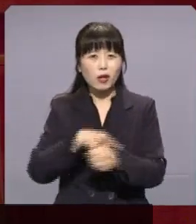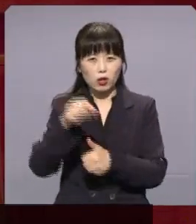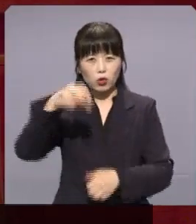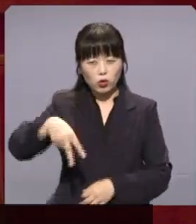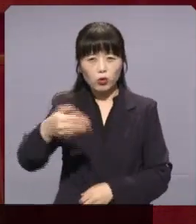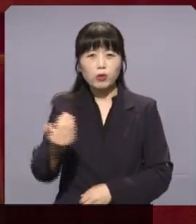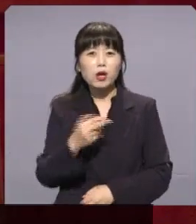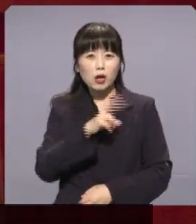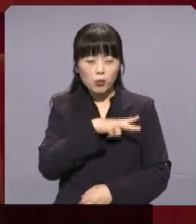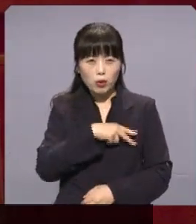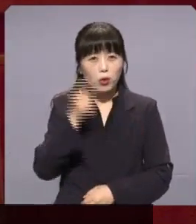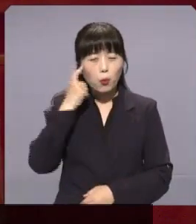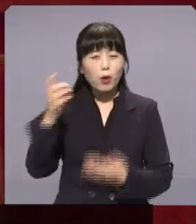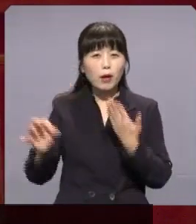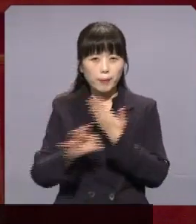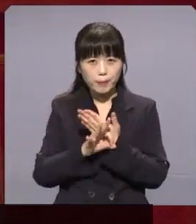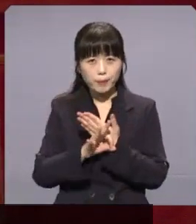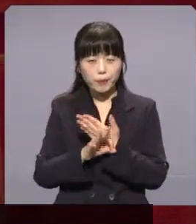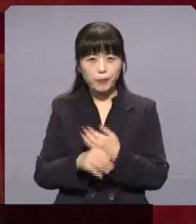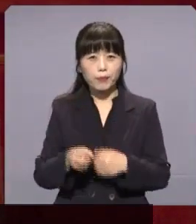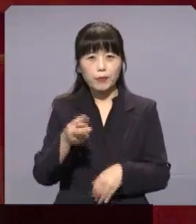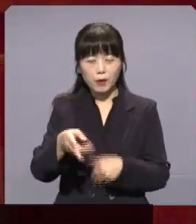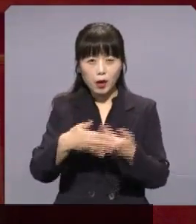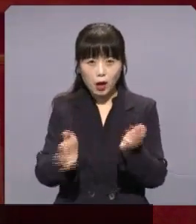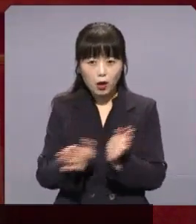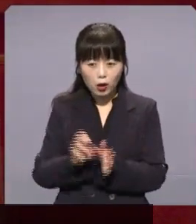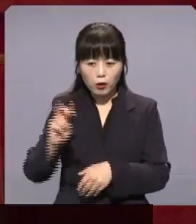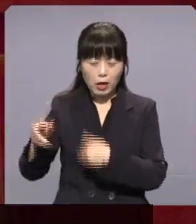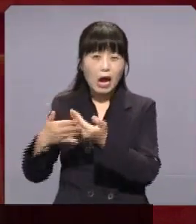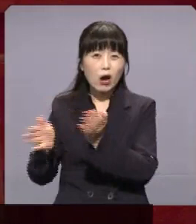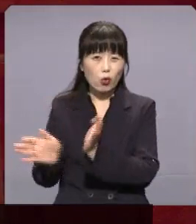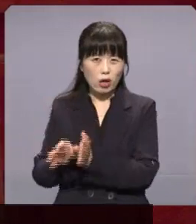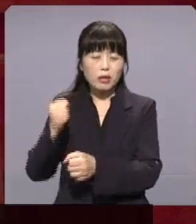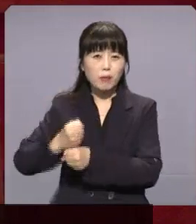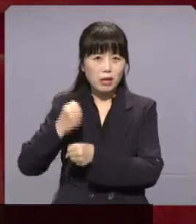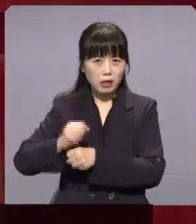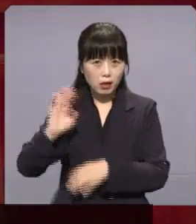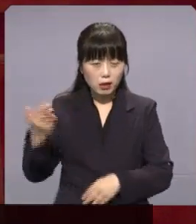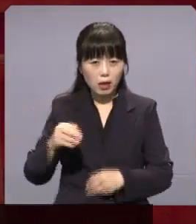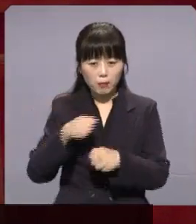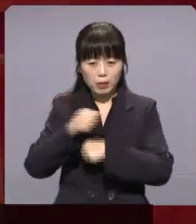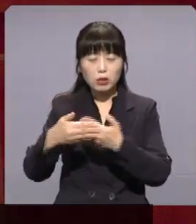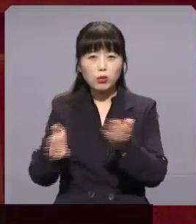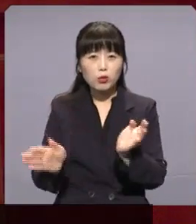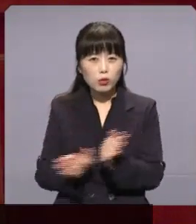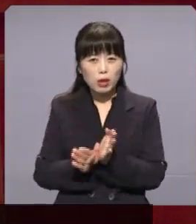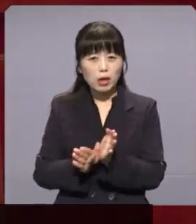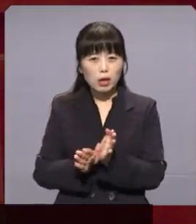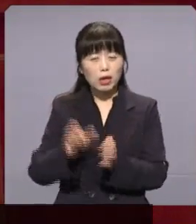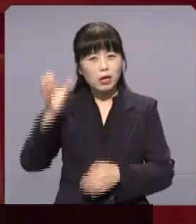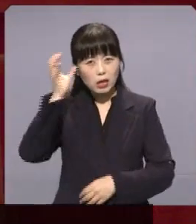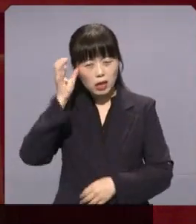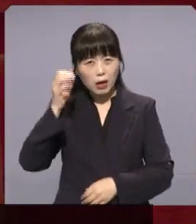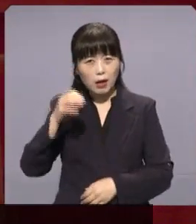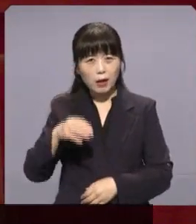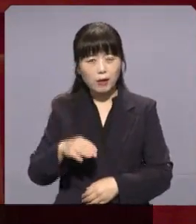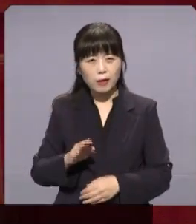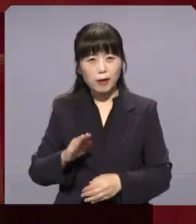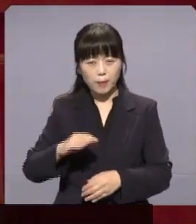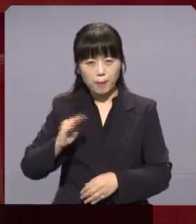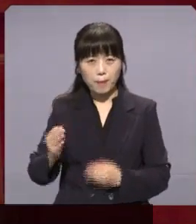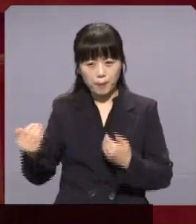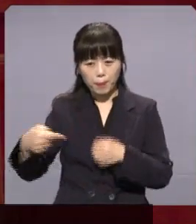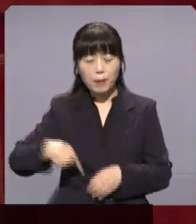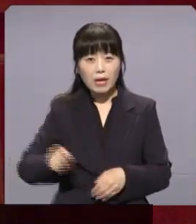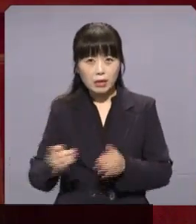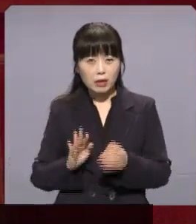의원이. 그러니까 왜냐하면 여권 내 야권이 만들어지는 거거든요. 네. 민주당의 기대가 사실은 안 생기게 되면 효과가 나타날